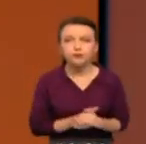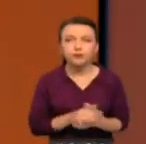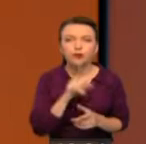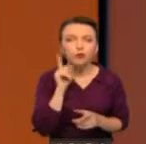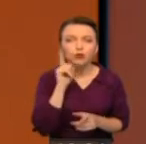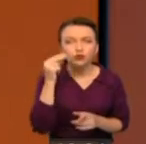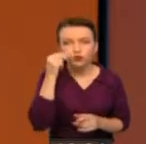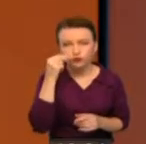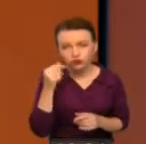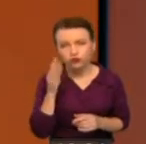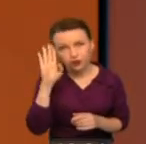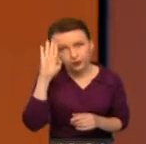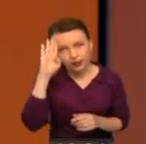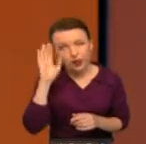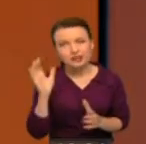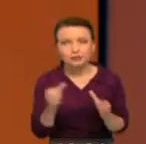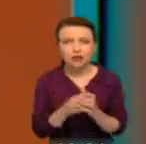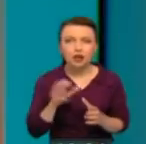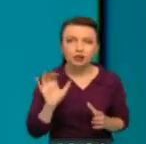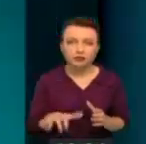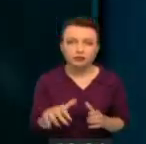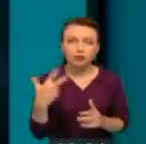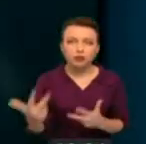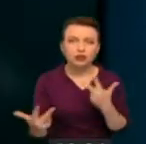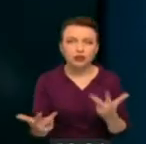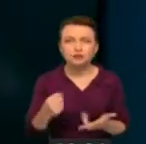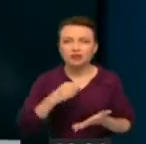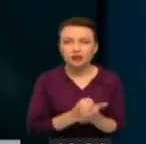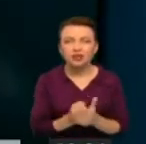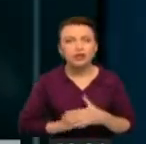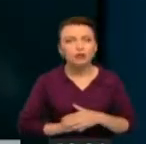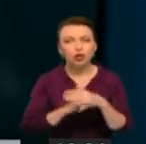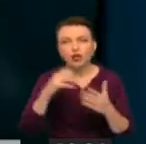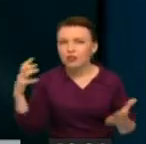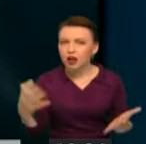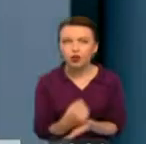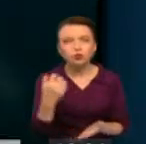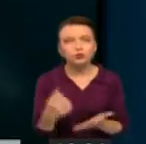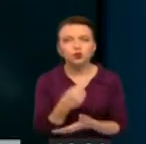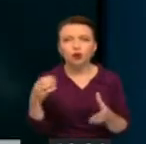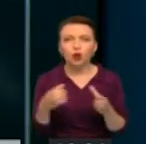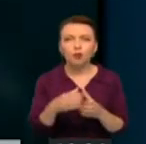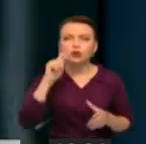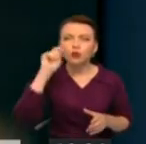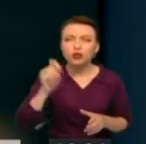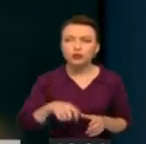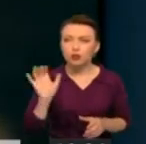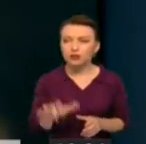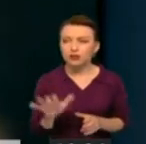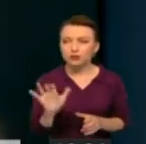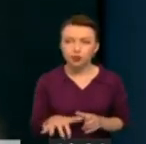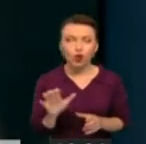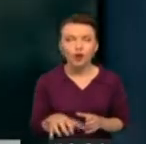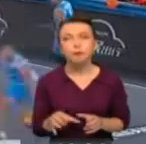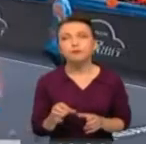Молодіжна чоловіча збірна України з баскетболу 3-3 підтвердила репутацію найуспішнішої команди в українському баскетболі у